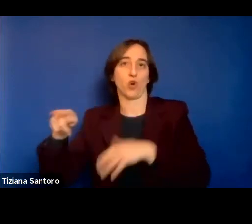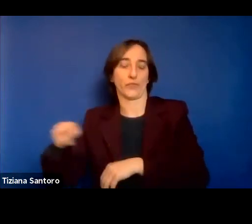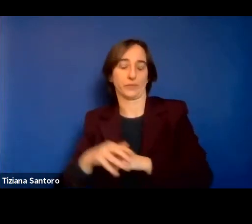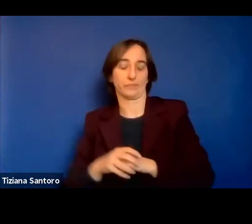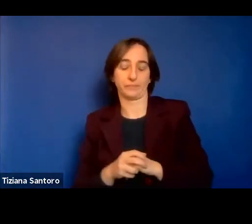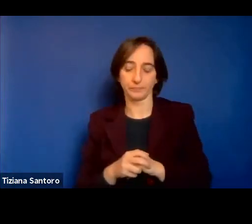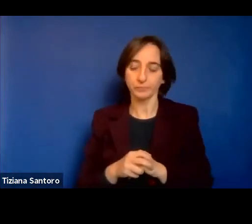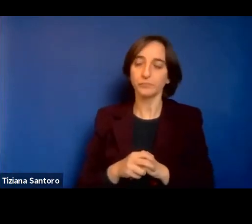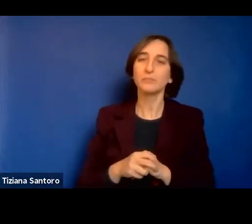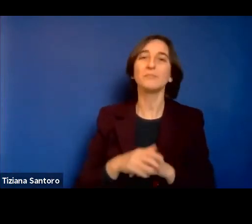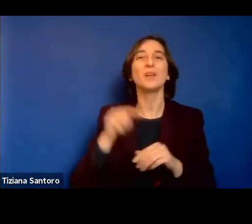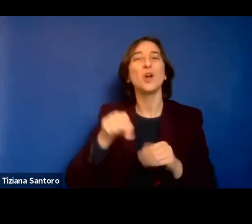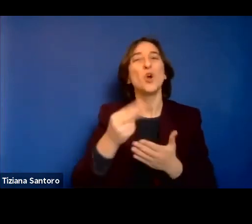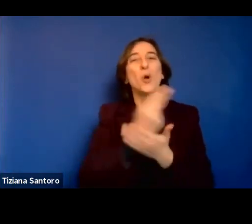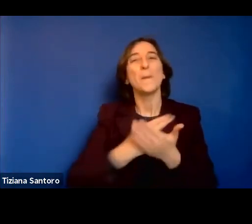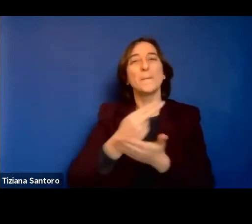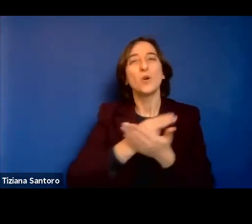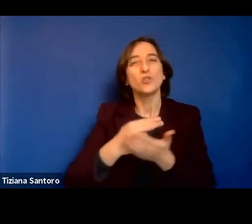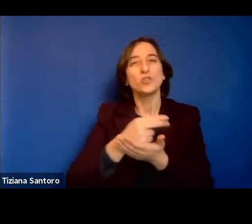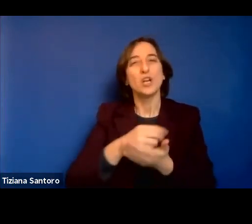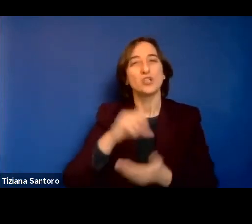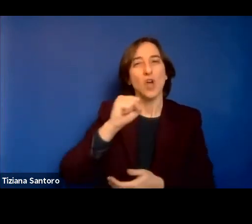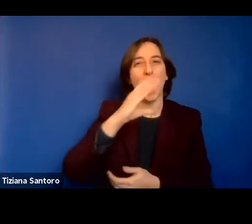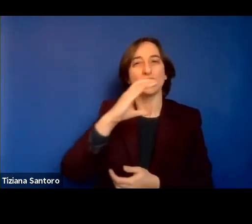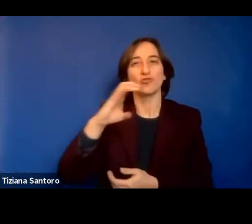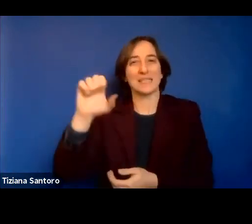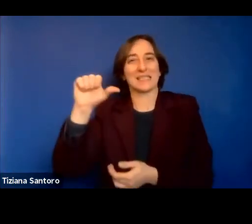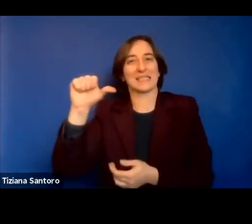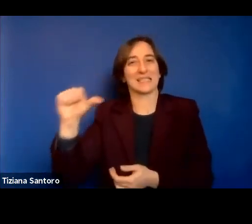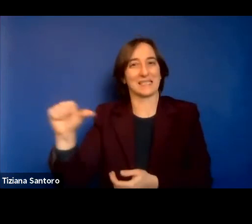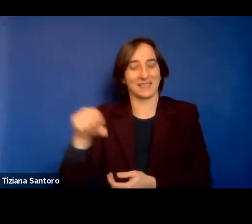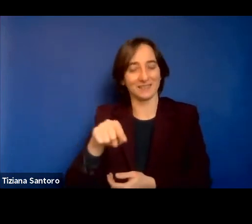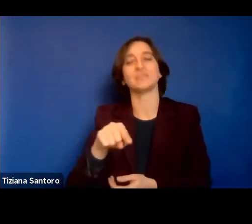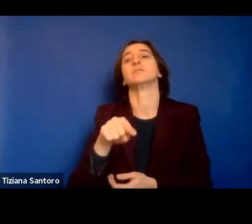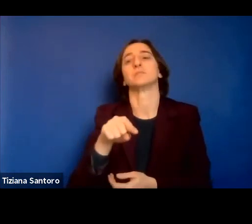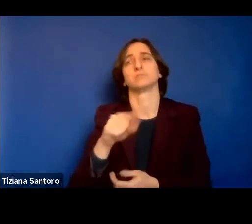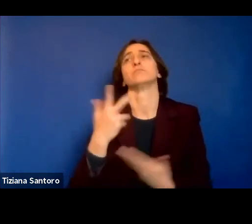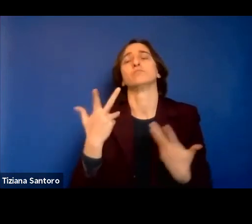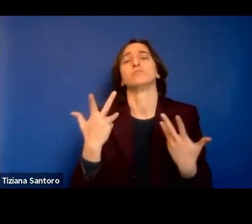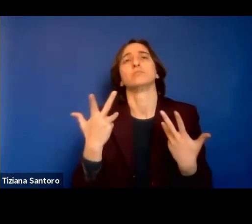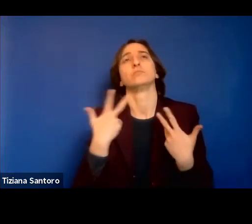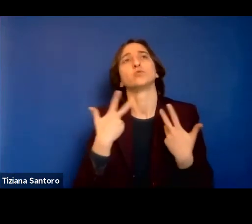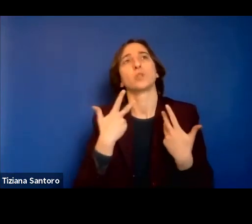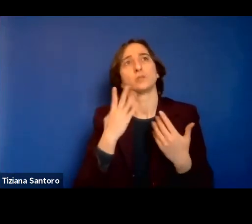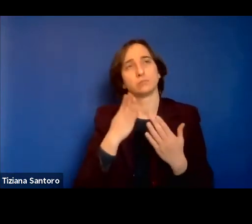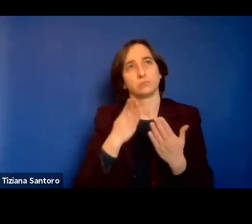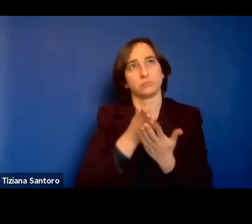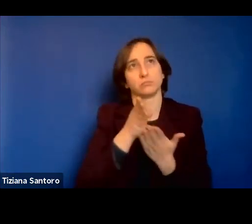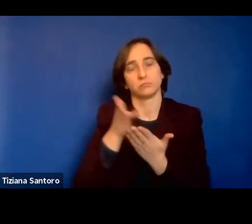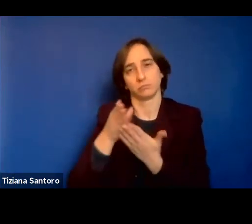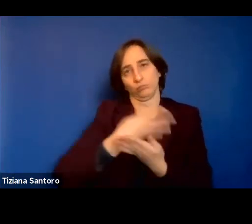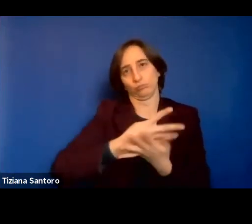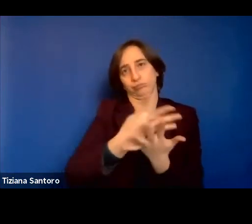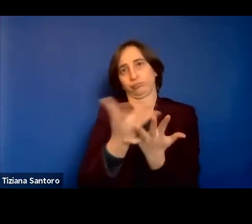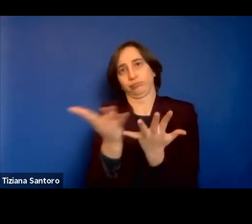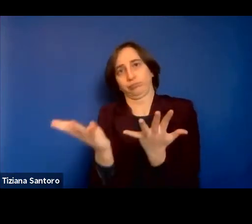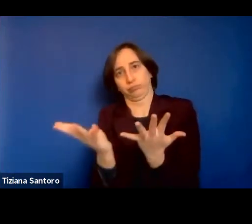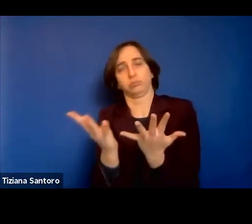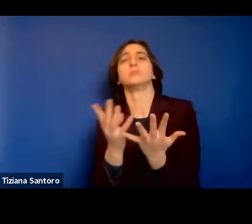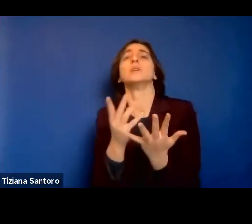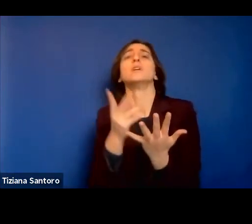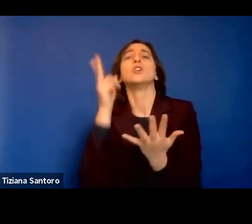di azioni molto complesse, molto più ampie, che sono finalizzate alla riduzione delle barriere